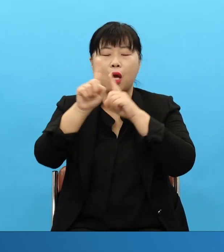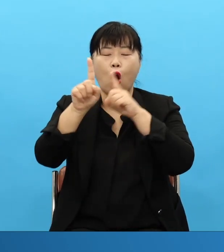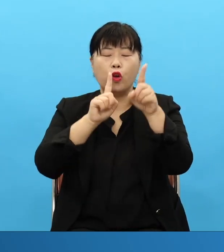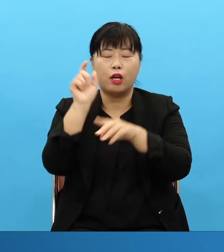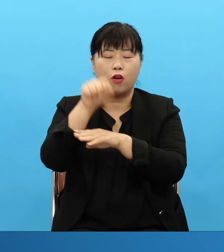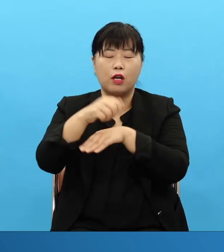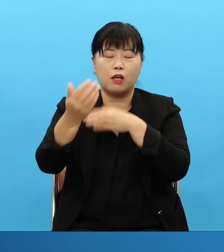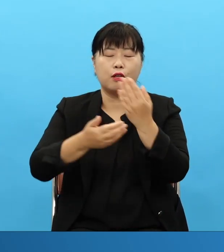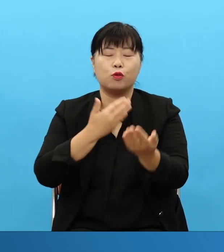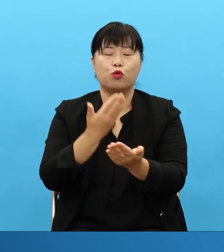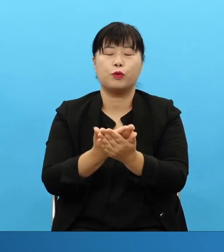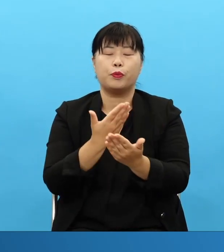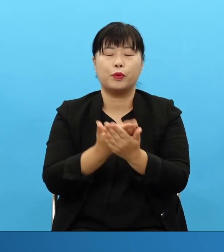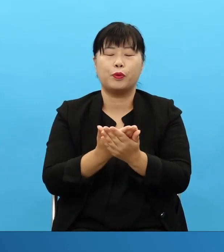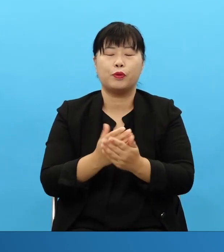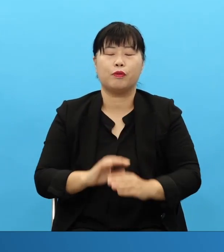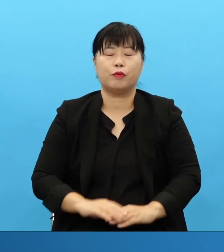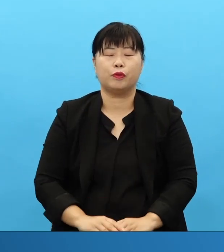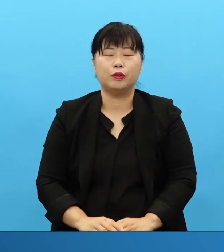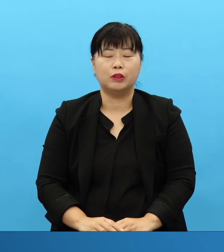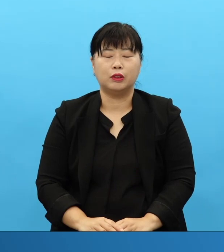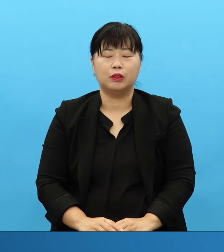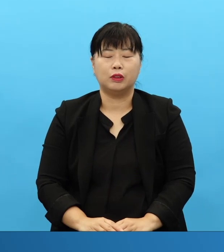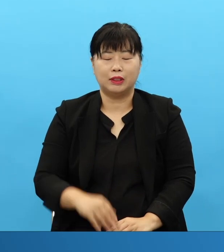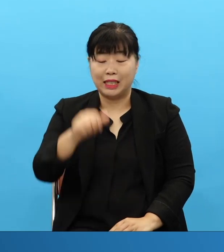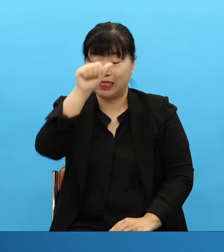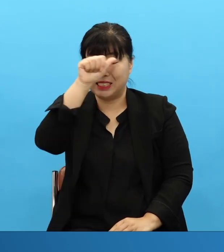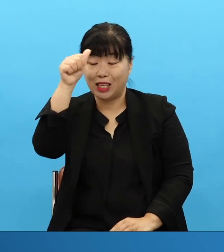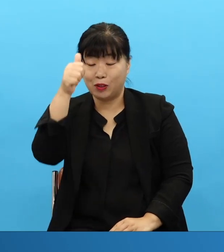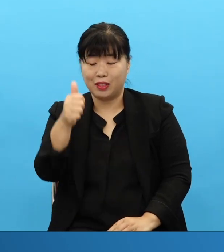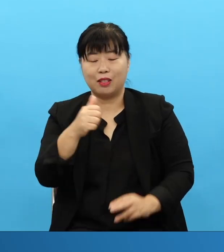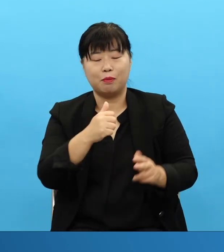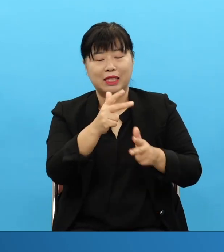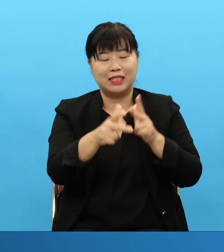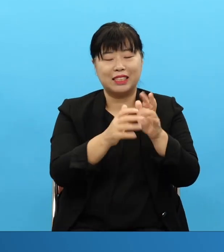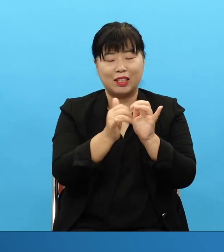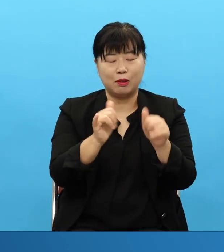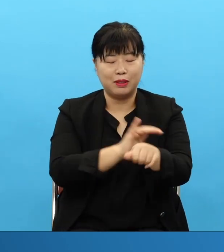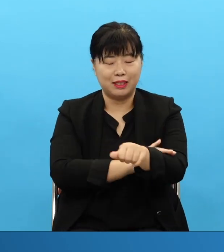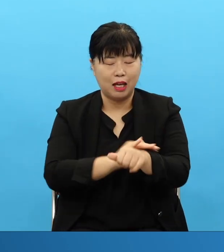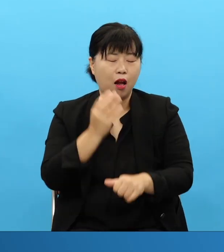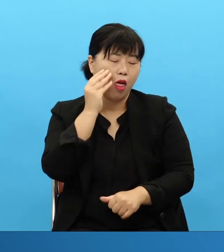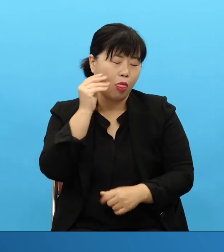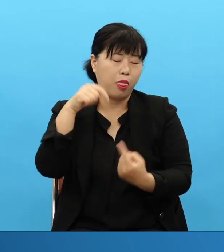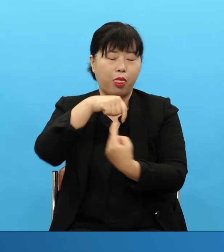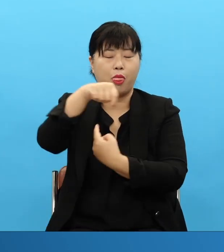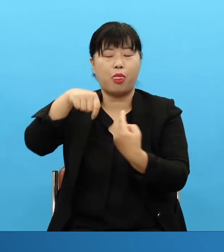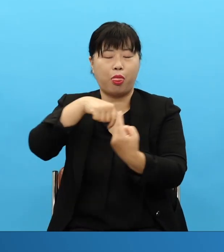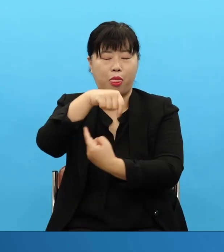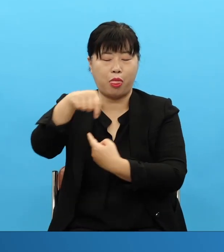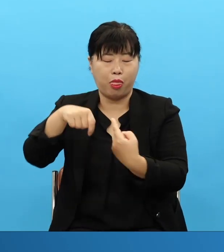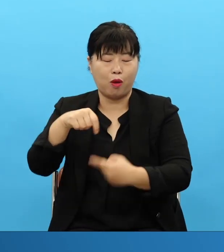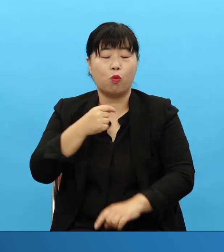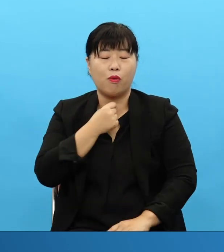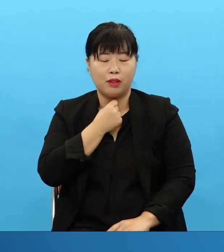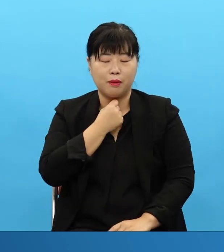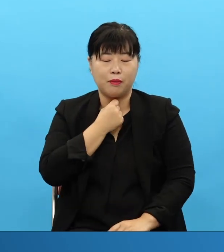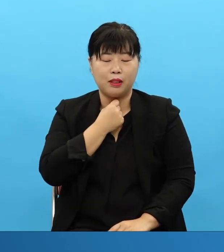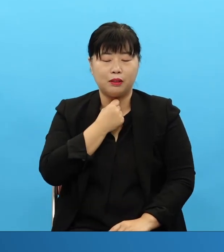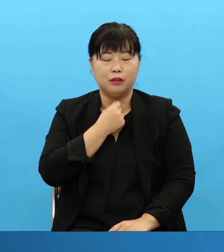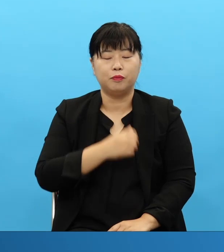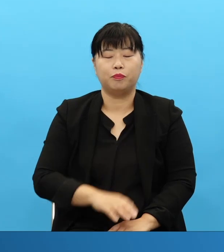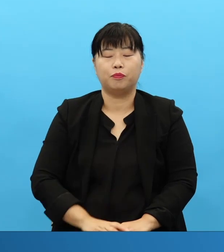장로님들과 산업인들이 잘 움직이는 그러한 한 해가 되기를 원하고 기도합니다.